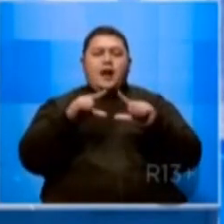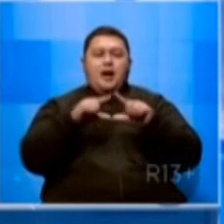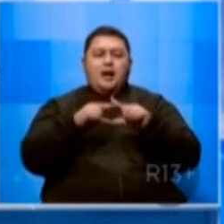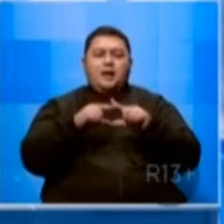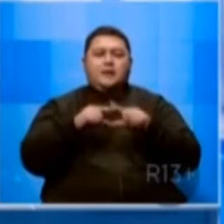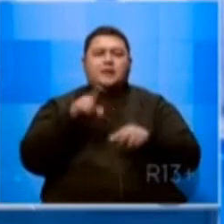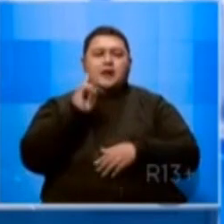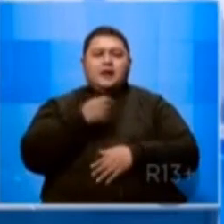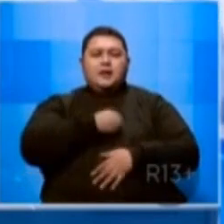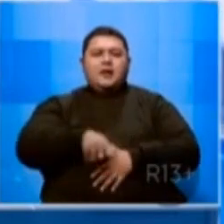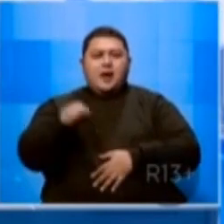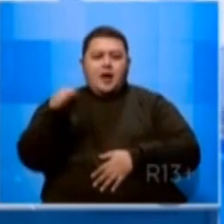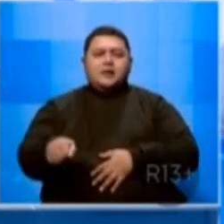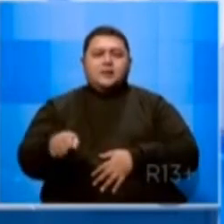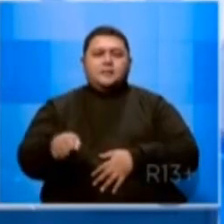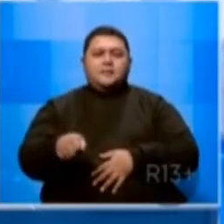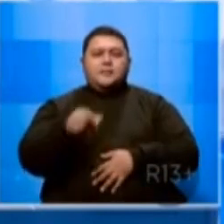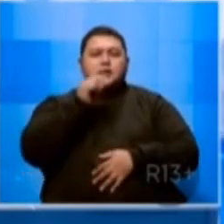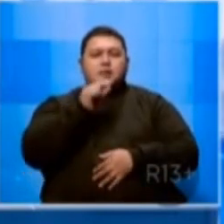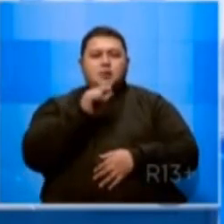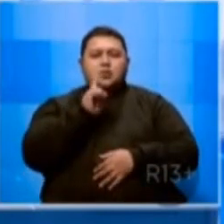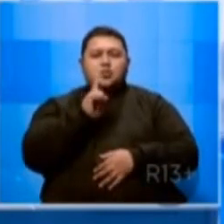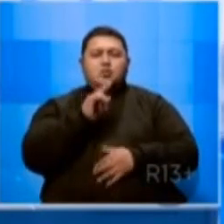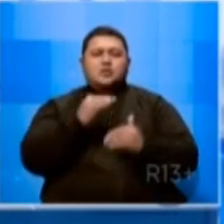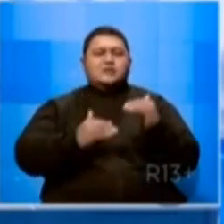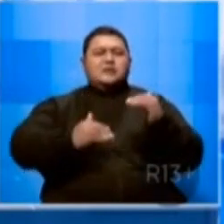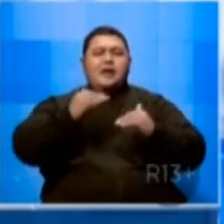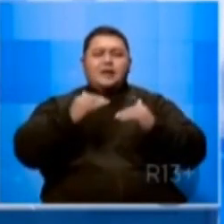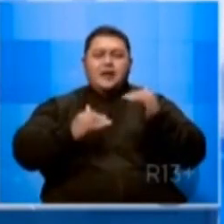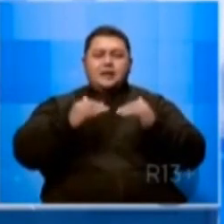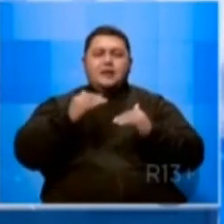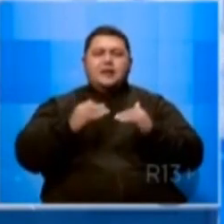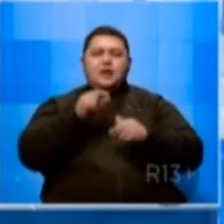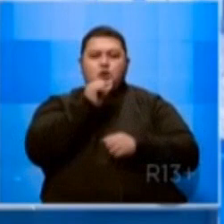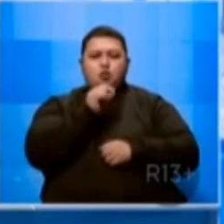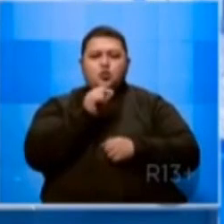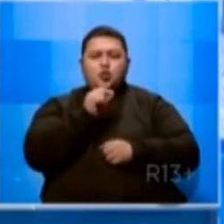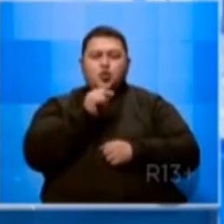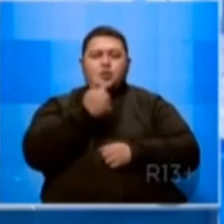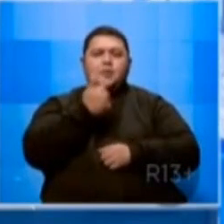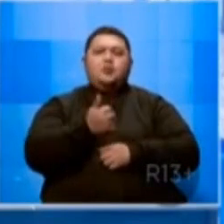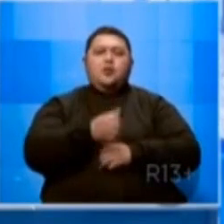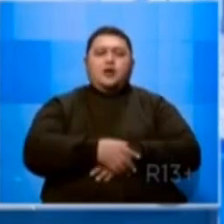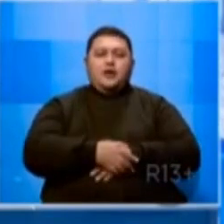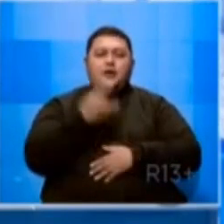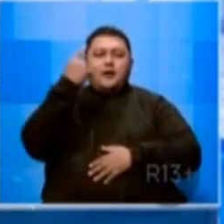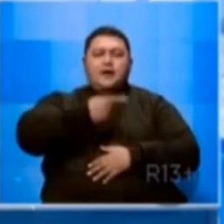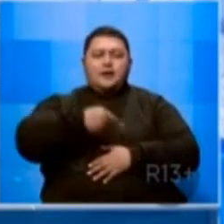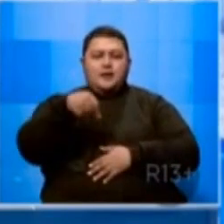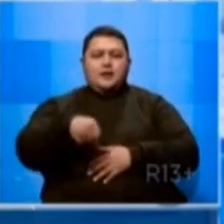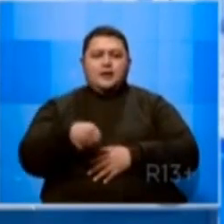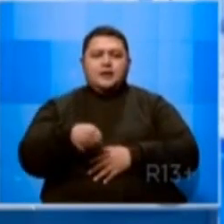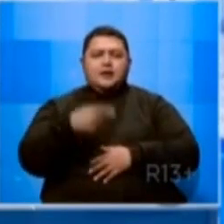memberikan putusan yang seadil-adilnya Demi keadilan dan kebenaran jadi hari ini adalah hari